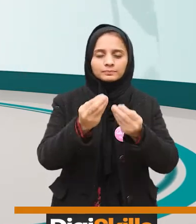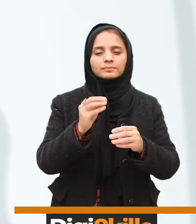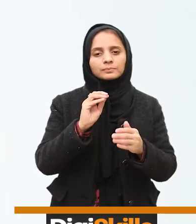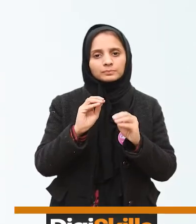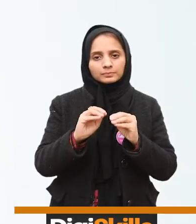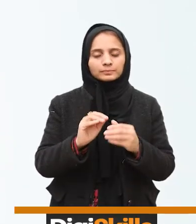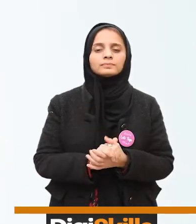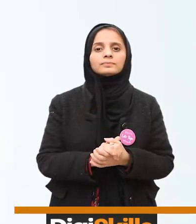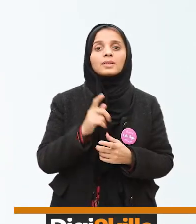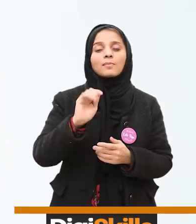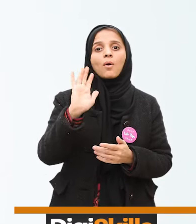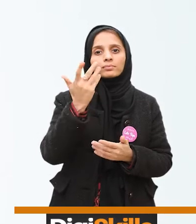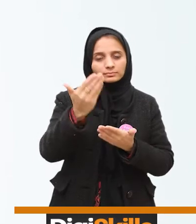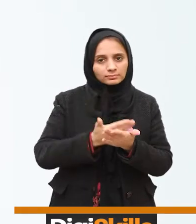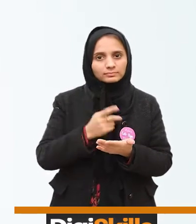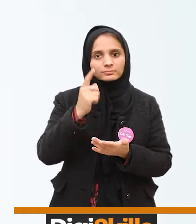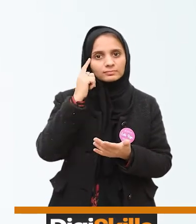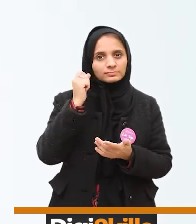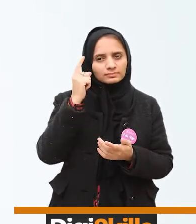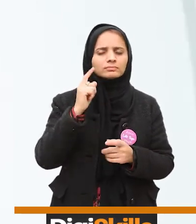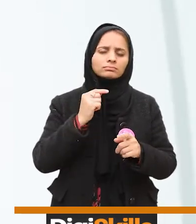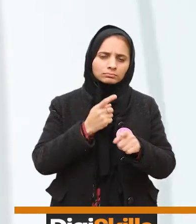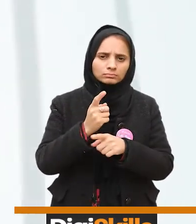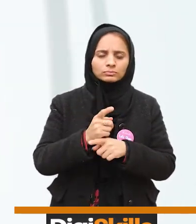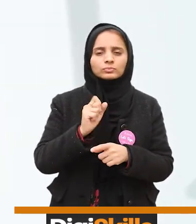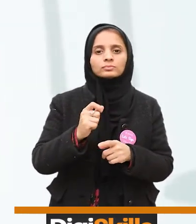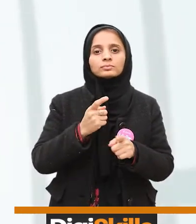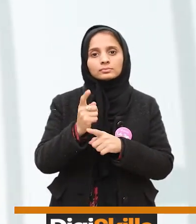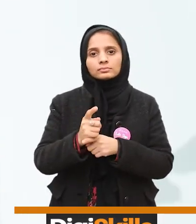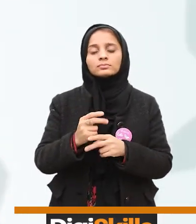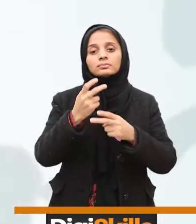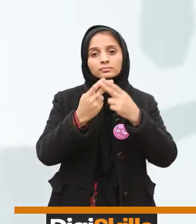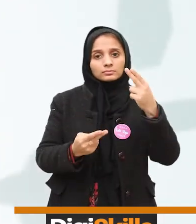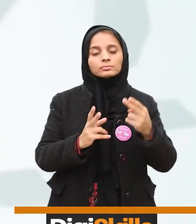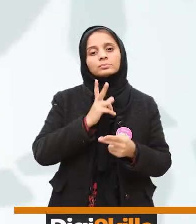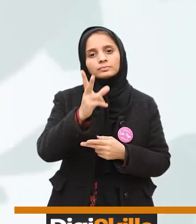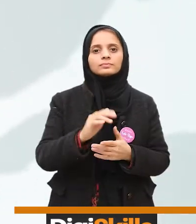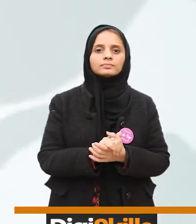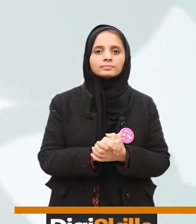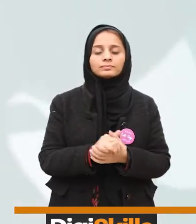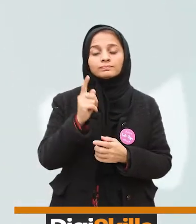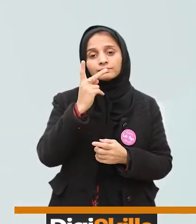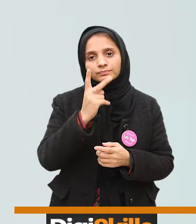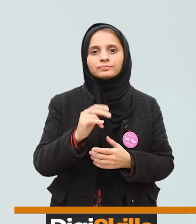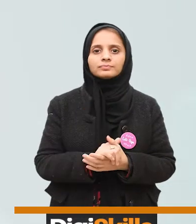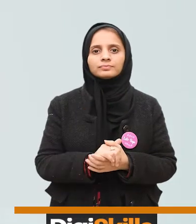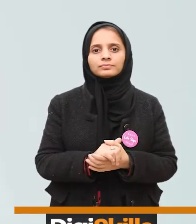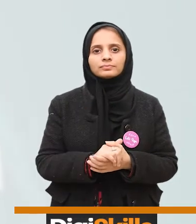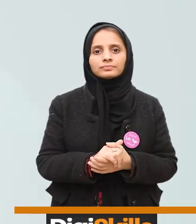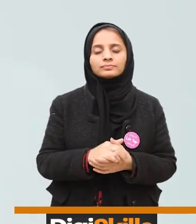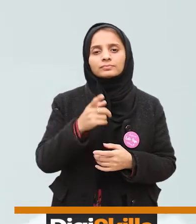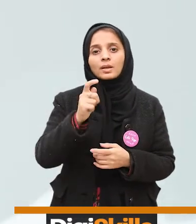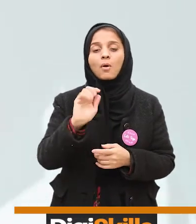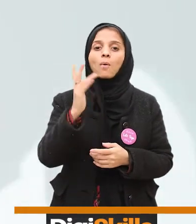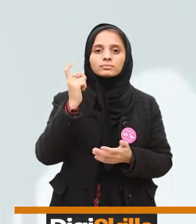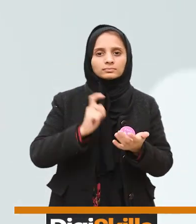مدد دیں۔ نیا کام اور کام کا فرق کیا ہے، یہ میں تھوڑا سا آپ کے سامنے وضاحت کرتا چلوں۔ دیکھیے، جب